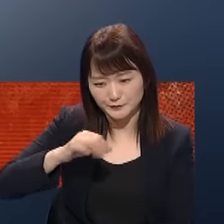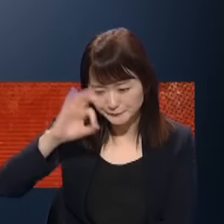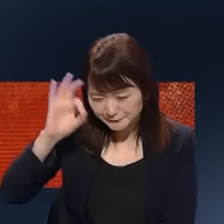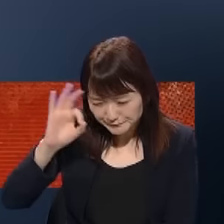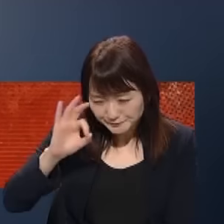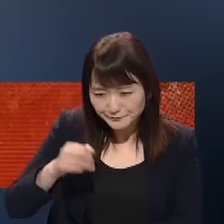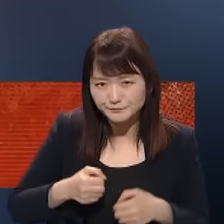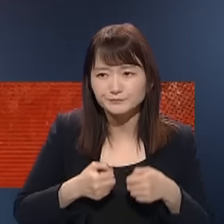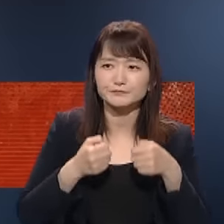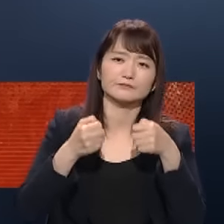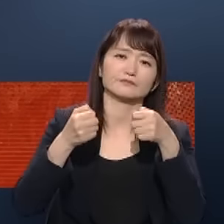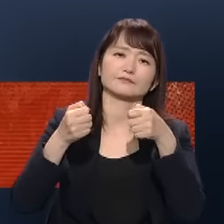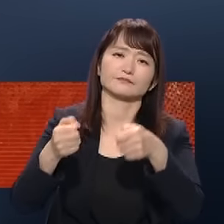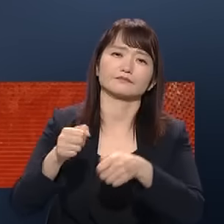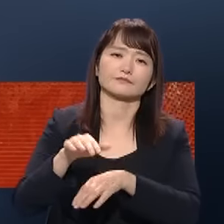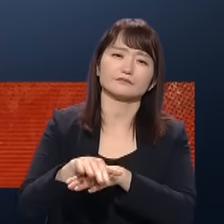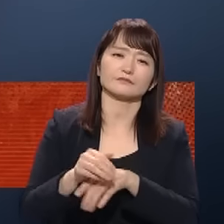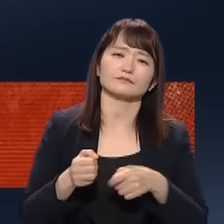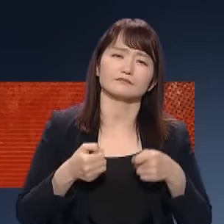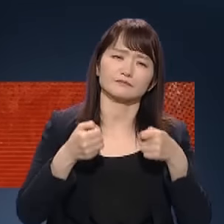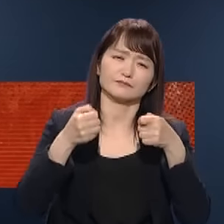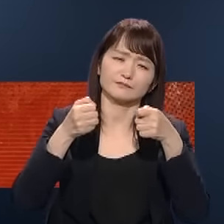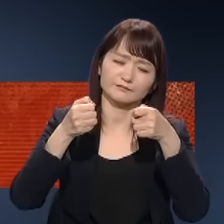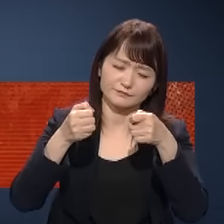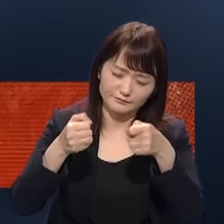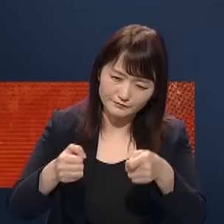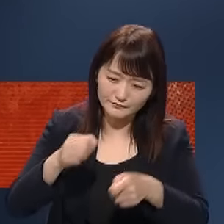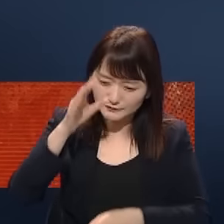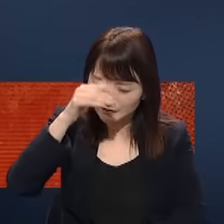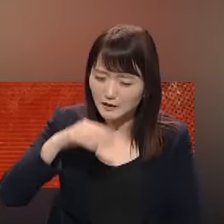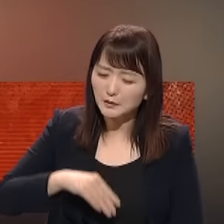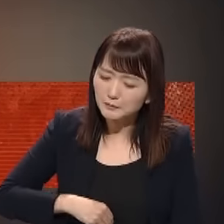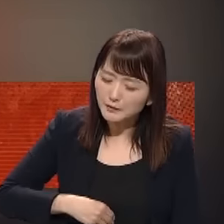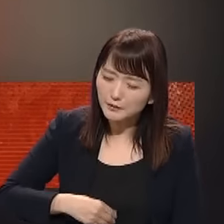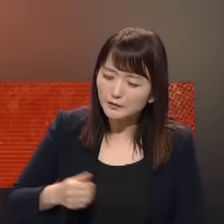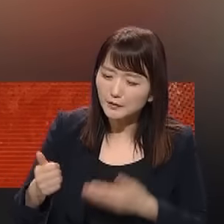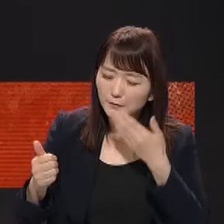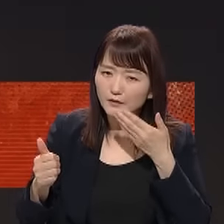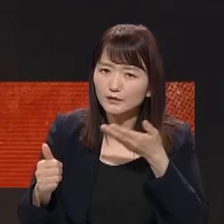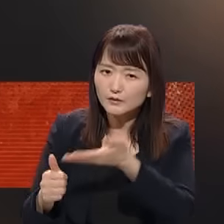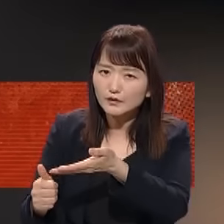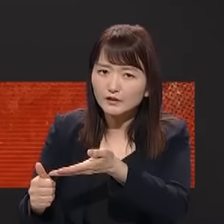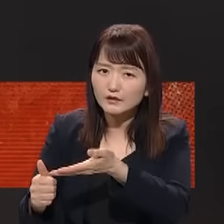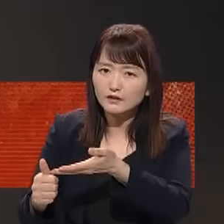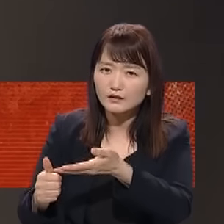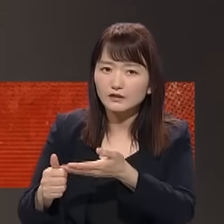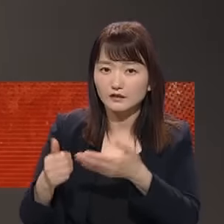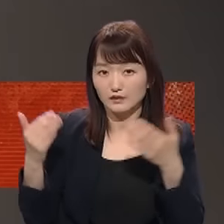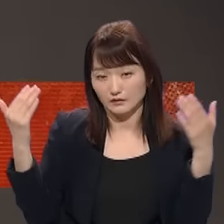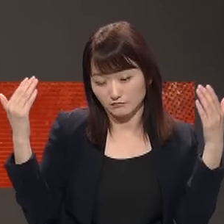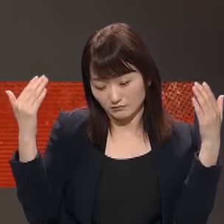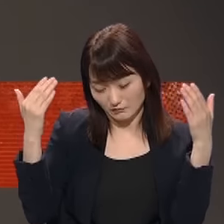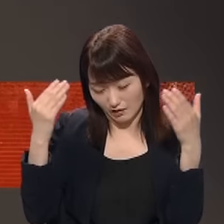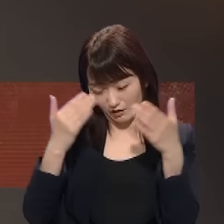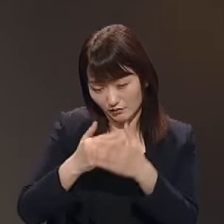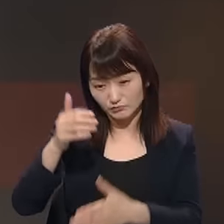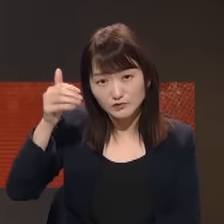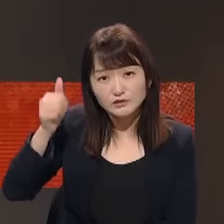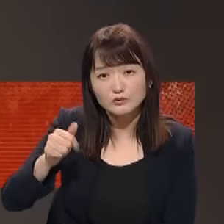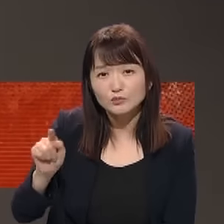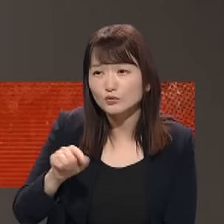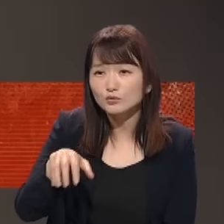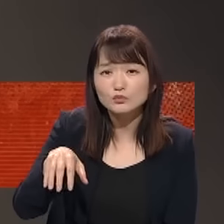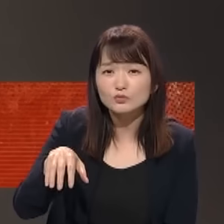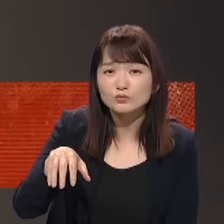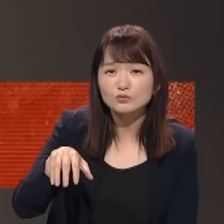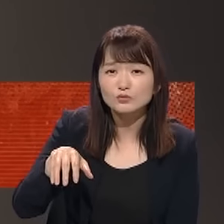나서는데요. 끝없는 시골길을 달리면서 배고플 녀석에게 먹이도 줘봤습니다. 하지만 깜깜한 밤이 될 때까지 주인은